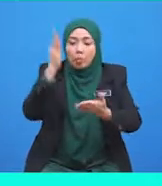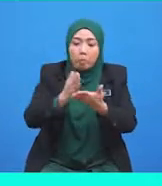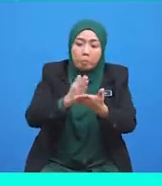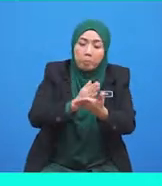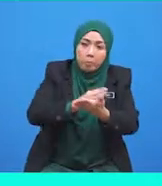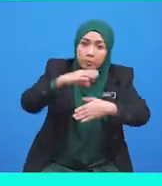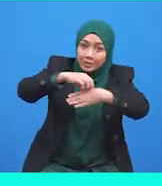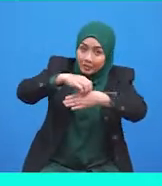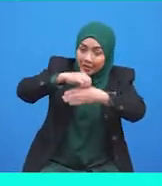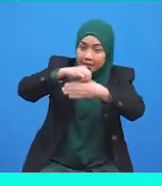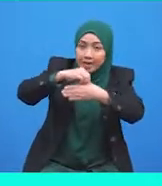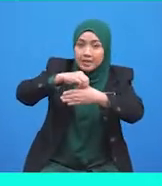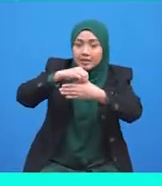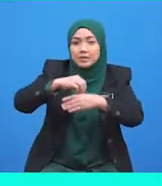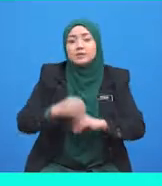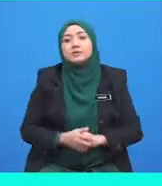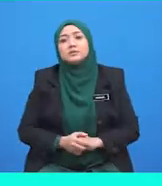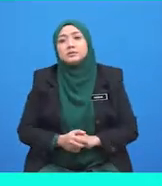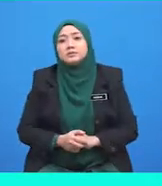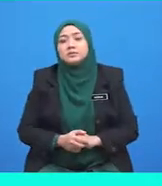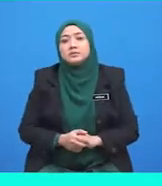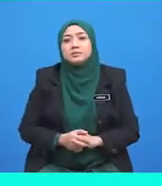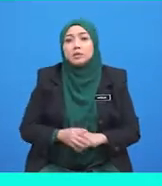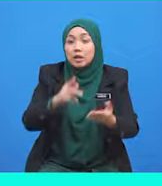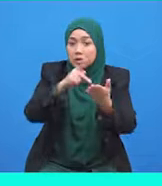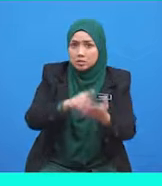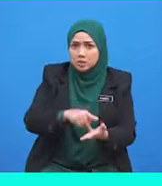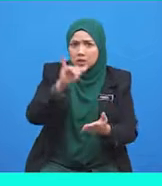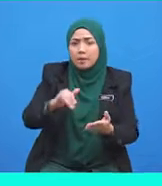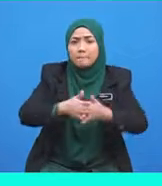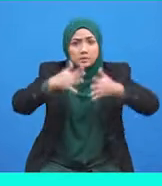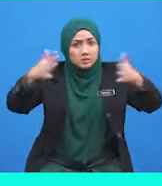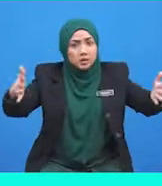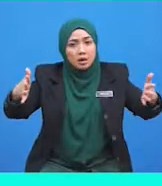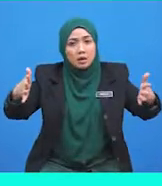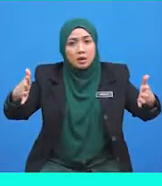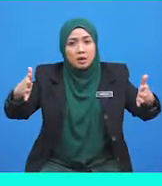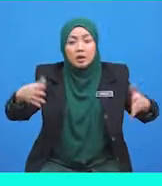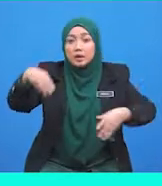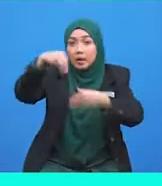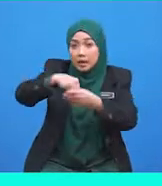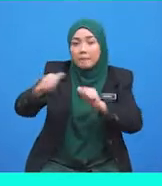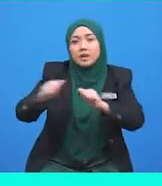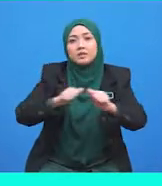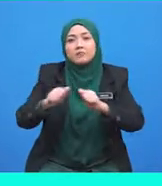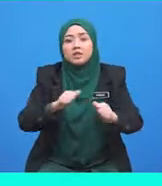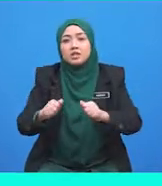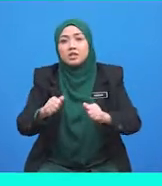juga dengan jentera pada hari ini memberikan kesan yang besar terutamanya terhadap aktiviti